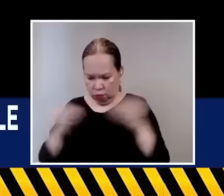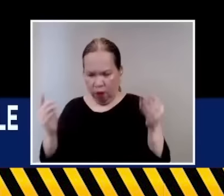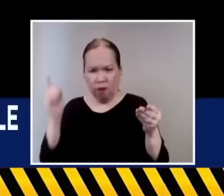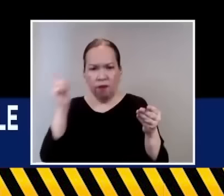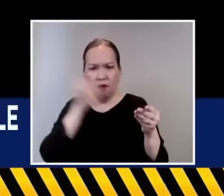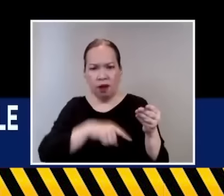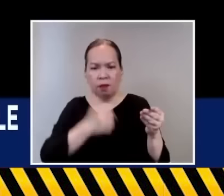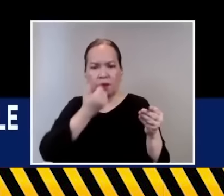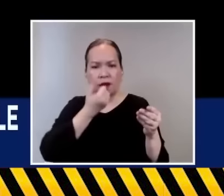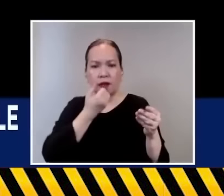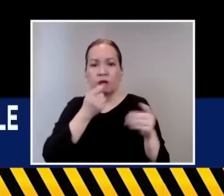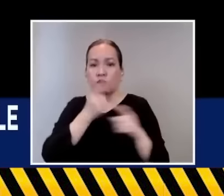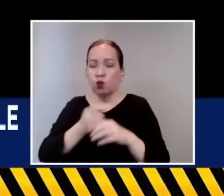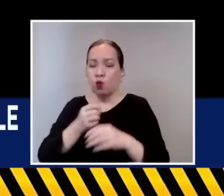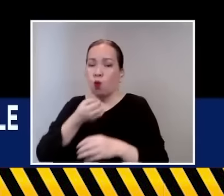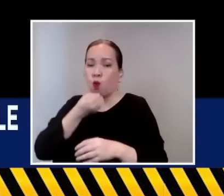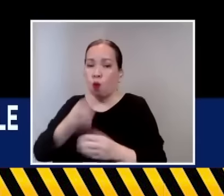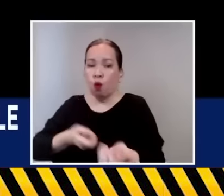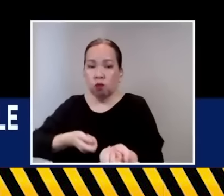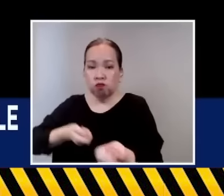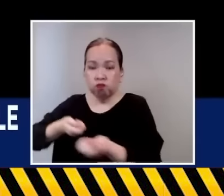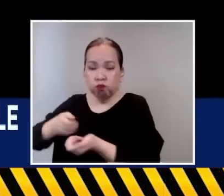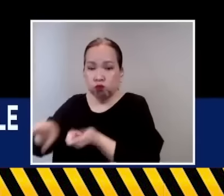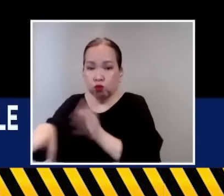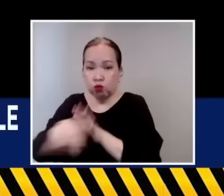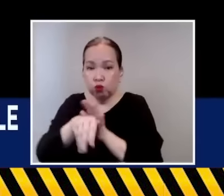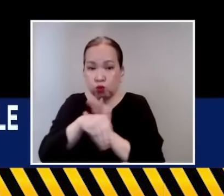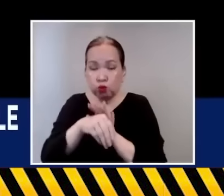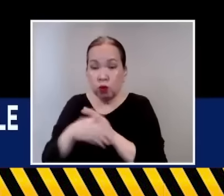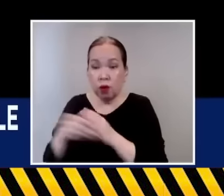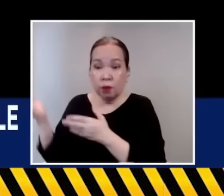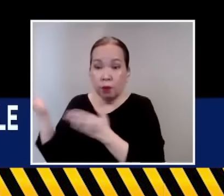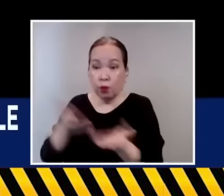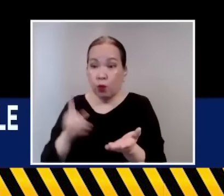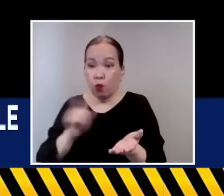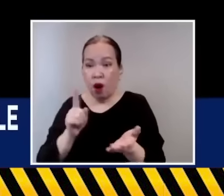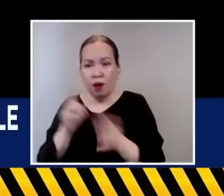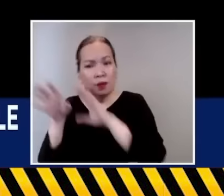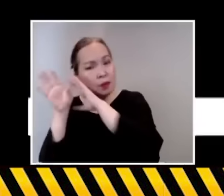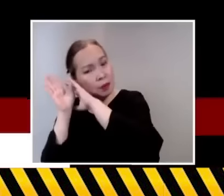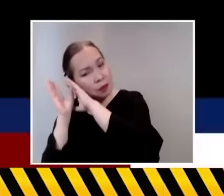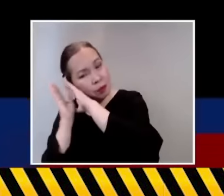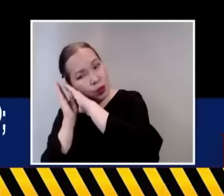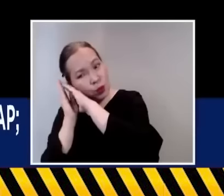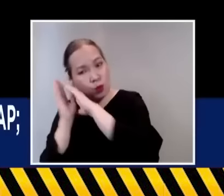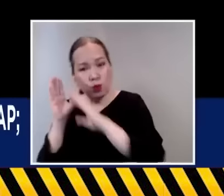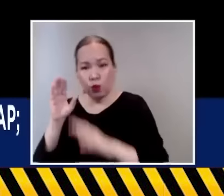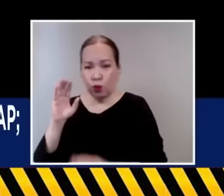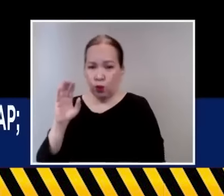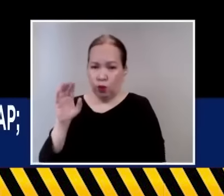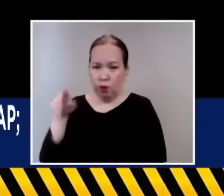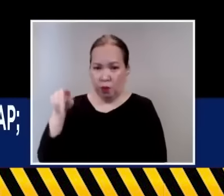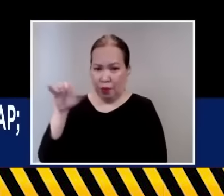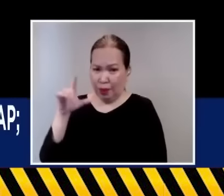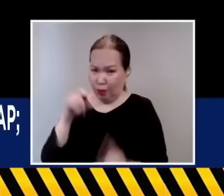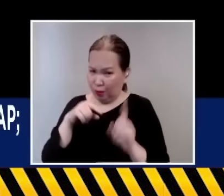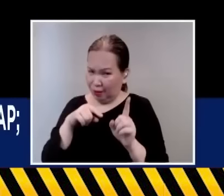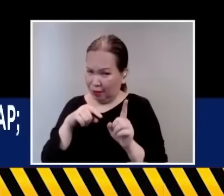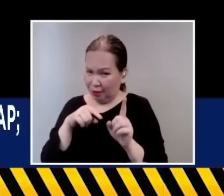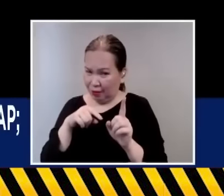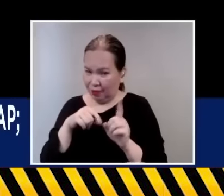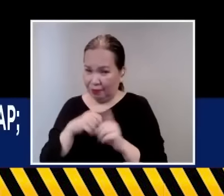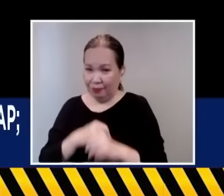halip kasi ang in-order na vacuum cleaner, unan ang laman na dumating na package. Hala, oh. Cake. Oh my God.